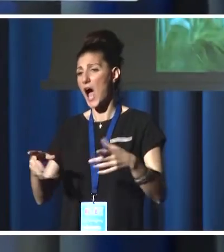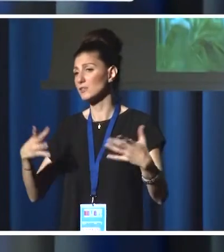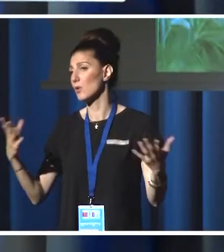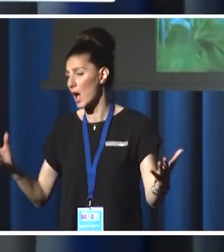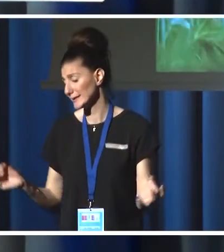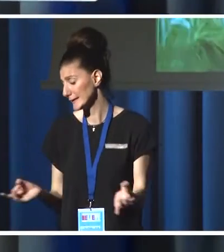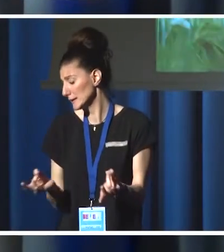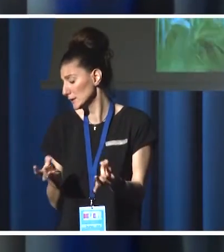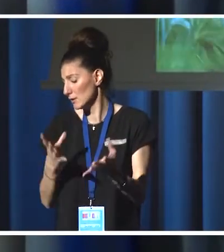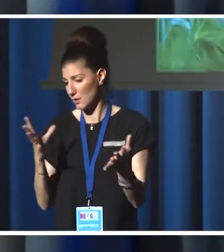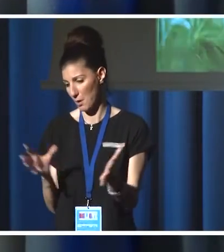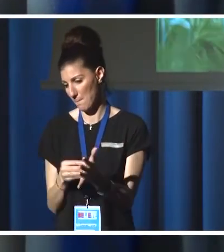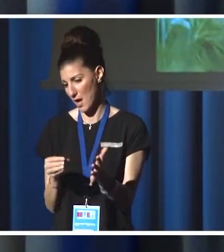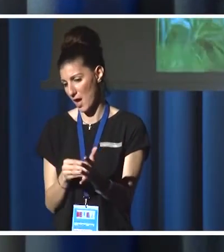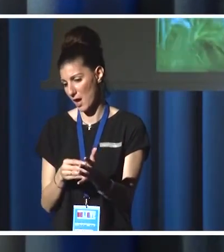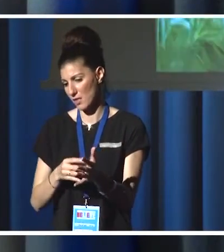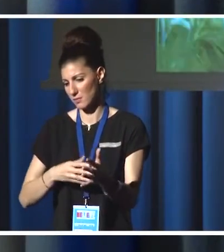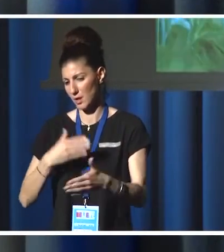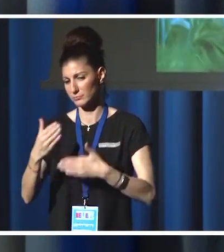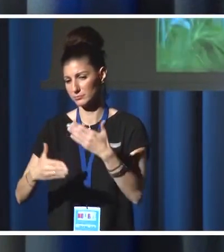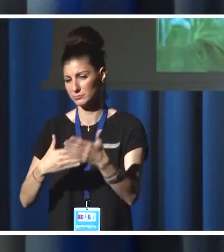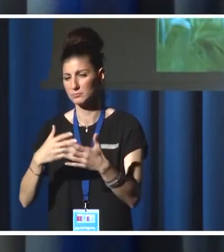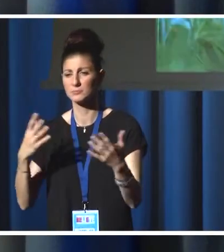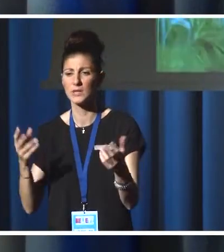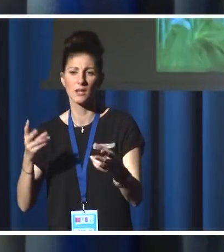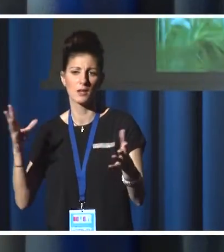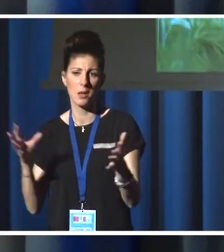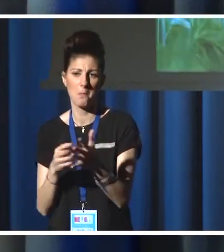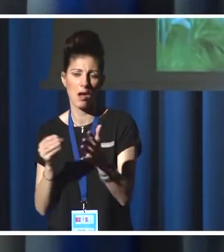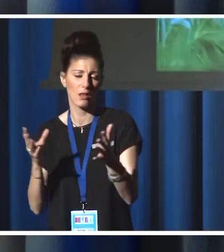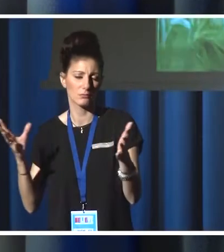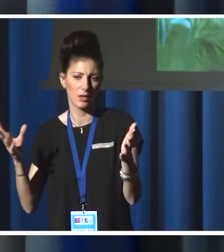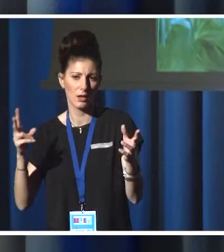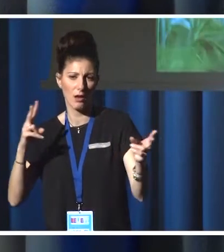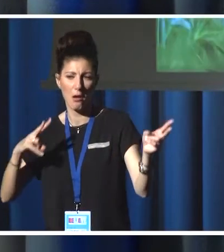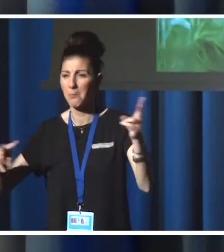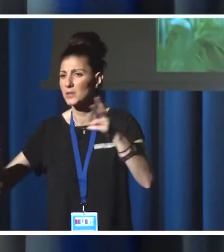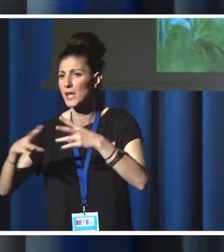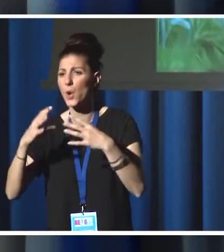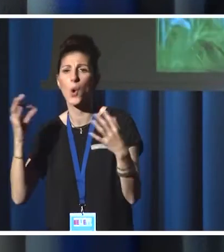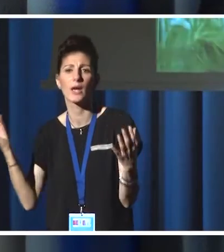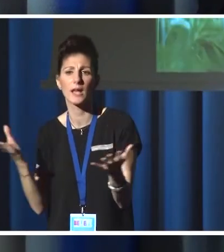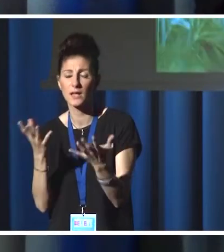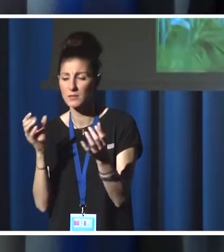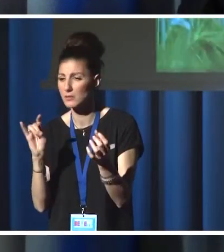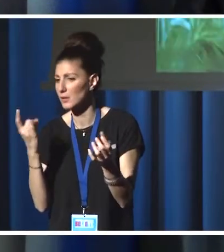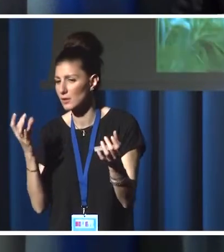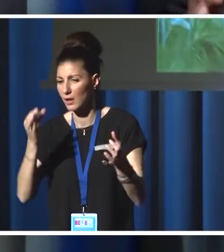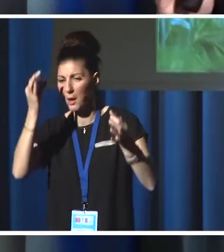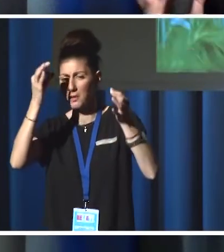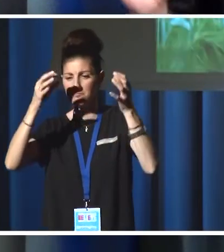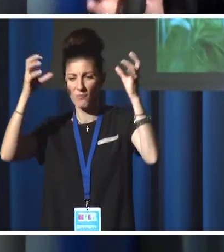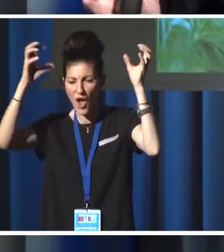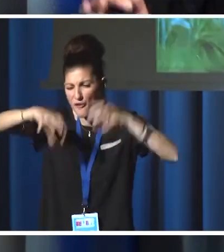της εξέλιξης συμβεί κάποιο καταστροφικό φαινόμενο και λόγω ενός χαλαζιού για παραδείγματος χάρι αυτά